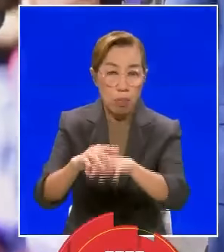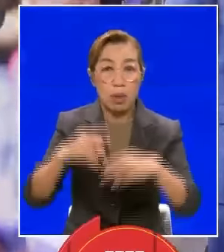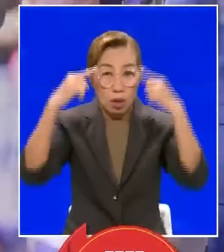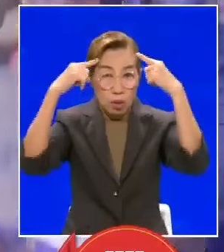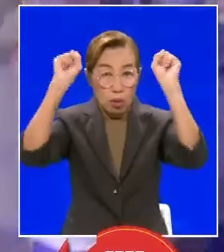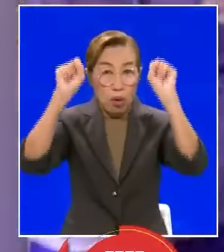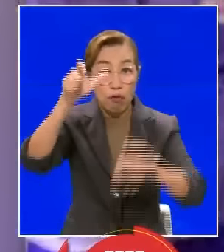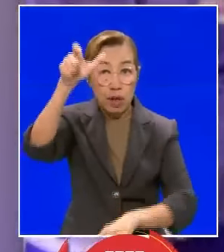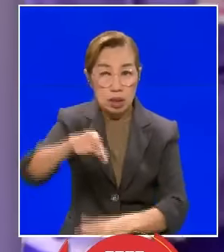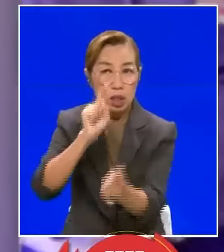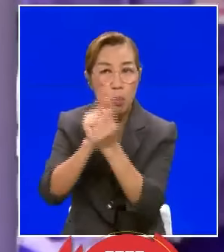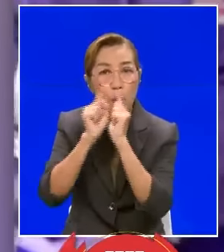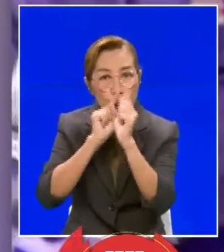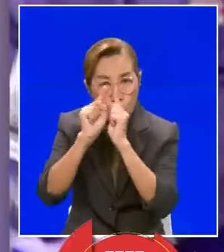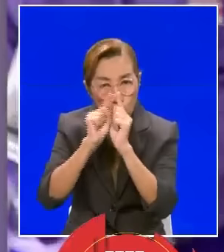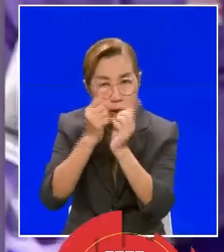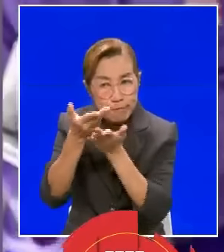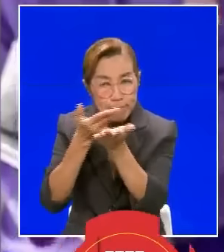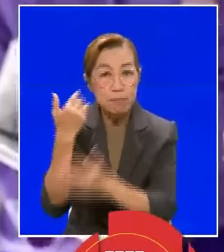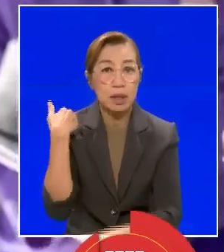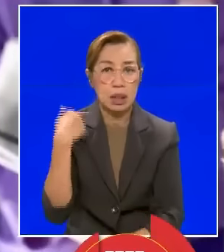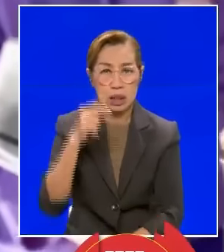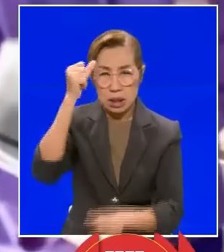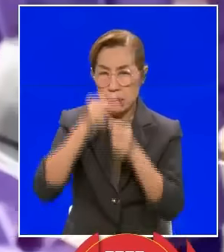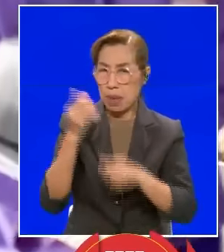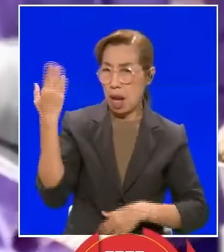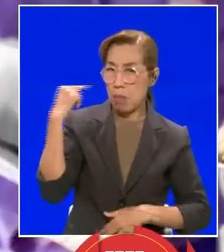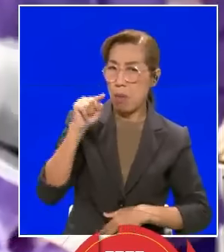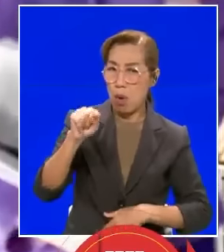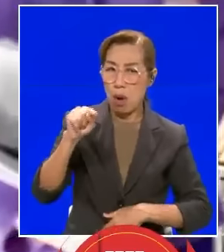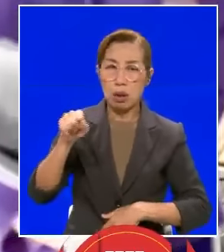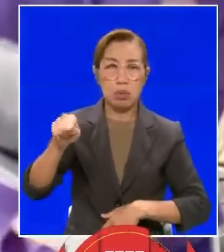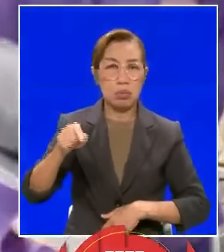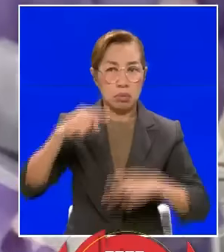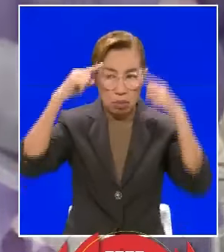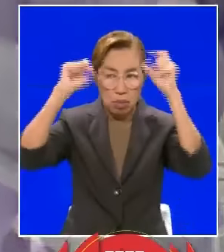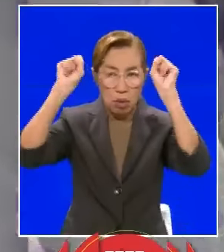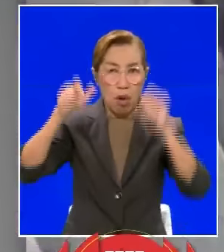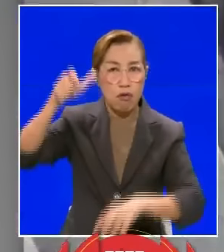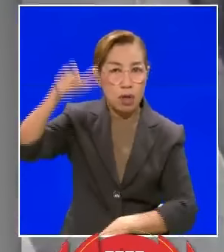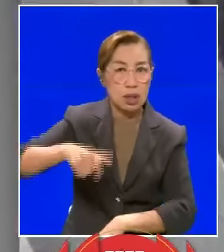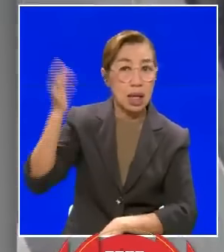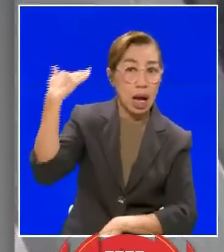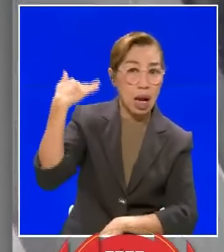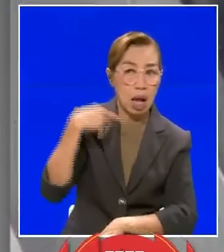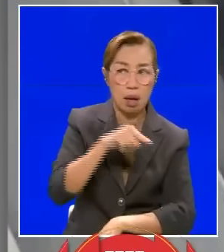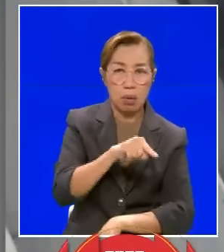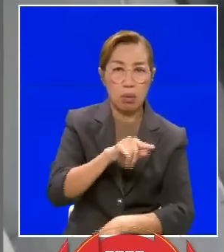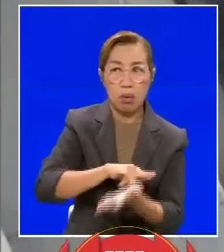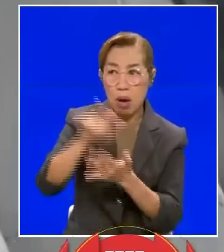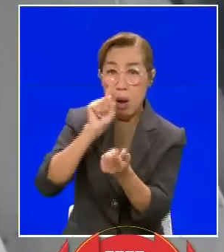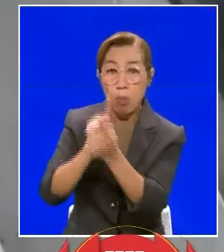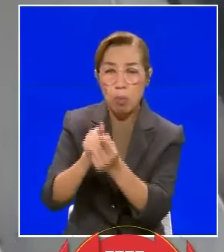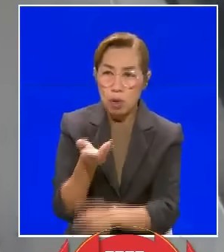เศสด้วยจำได้ผมตอนนั้นเจอกับประธานดีมาครงก ็ ยังพูดถึงเรื่องของการฟรีวีซ่าใช่ไหมฟรีวีซ่าเชงเก้นอาจ